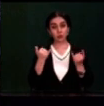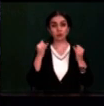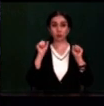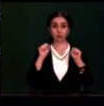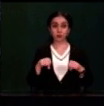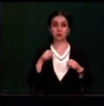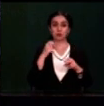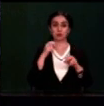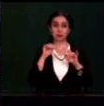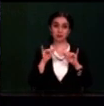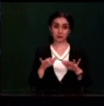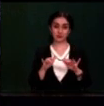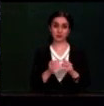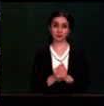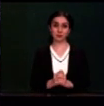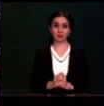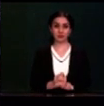olamiz.